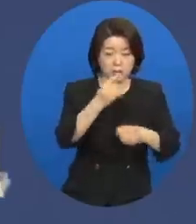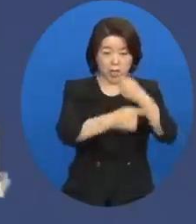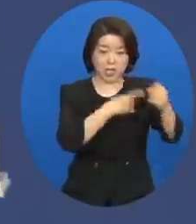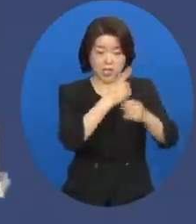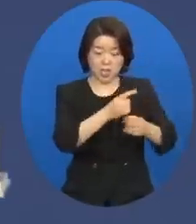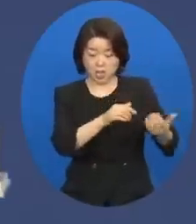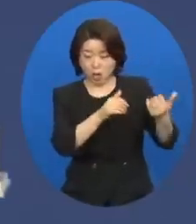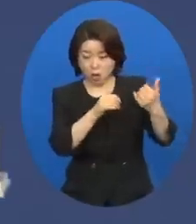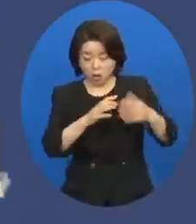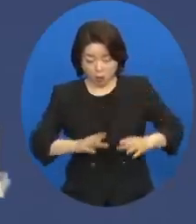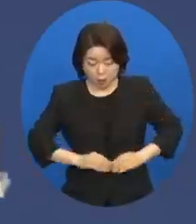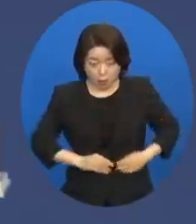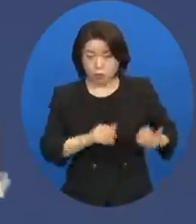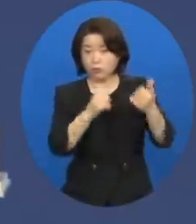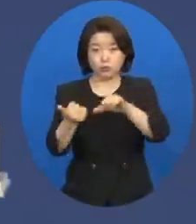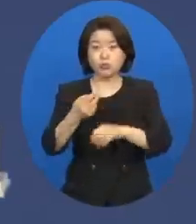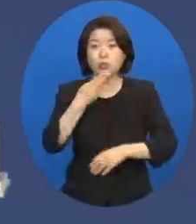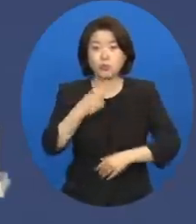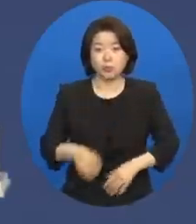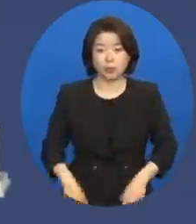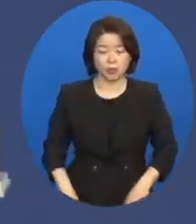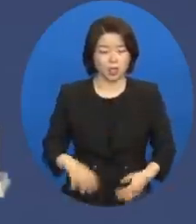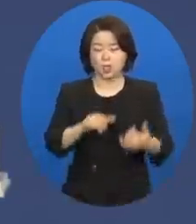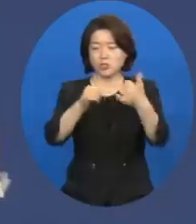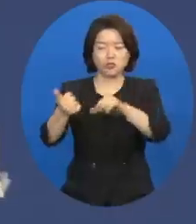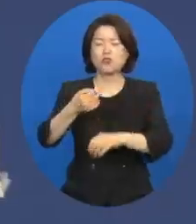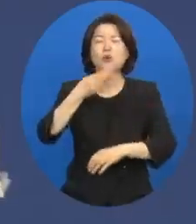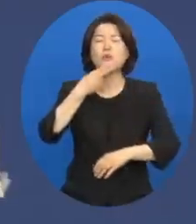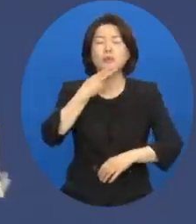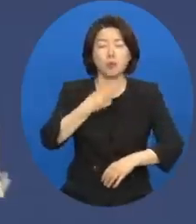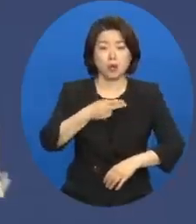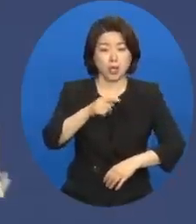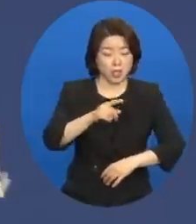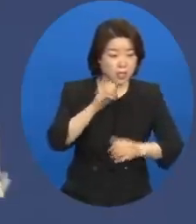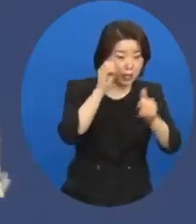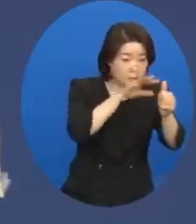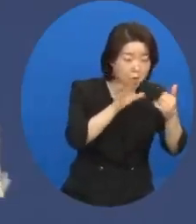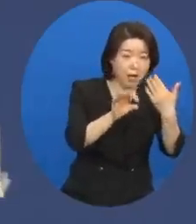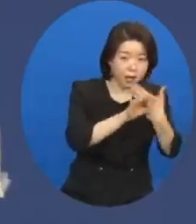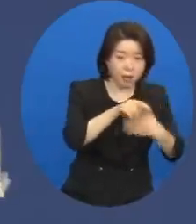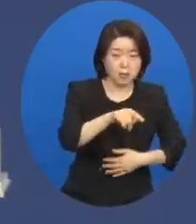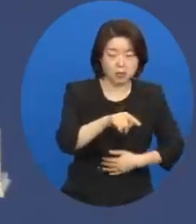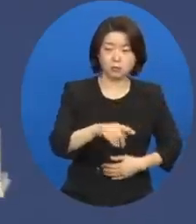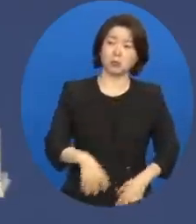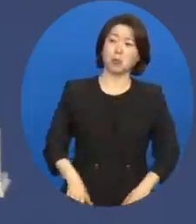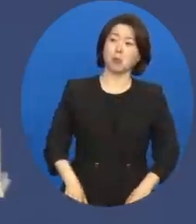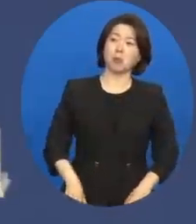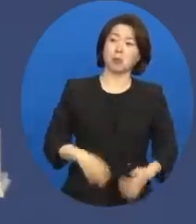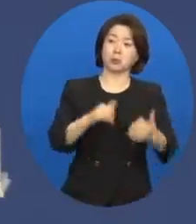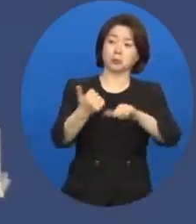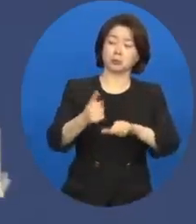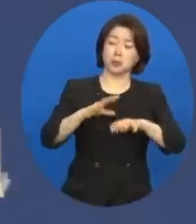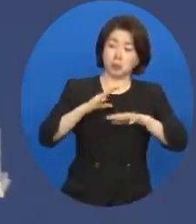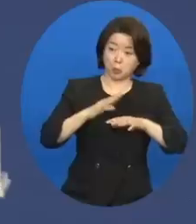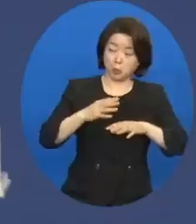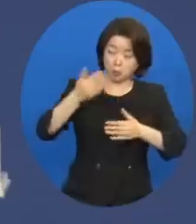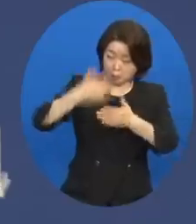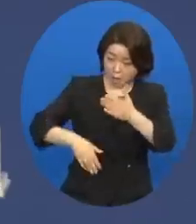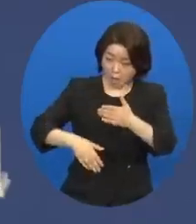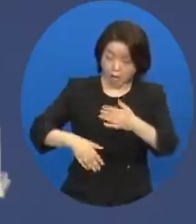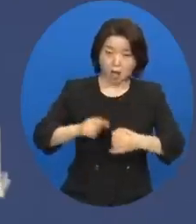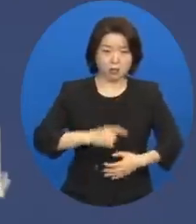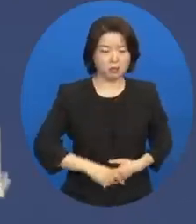굶는다고 해도 죽진 않아. 죽을 것까지는 없어. 이렇게 얘기하면 죽음에 대한 공포를 빼놓으면